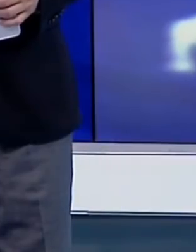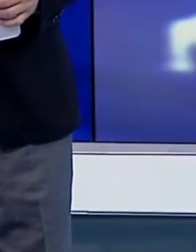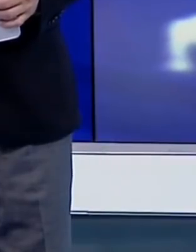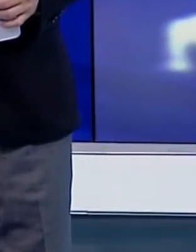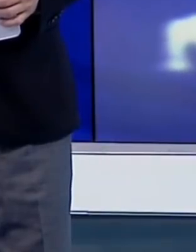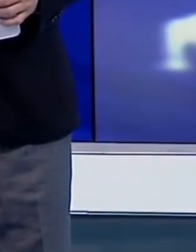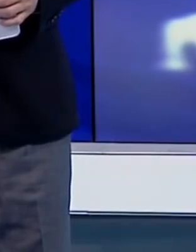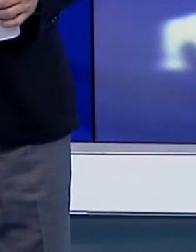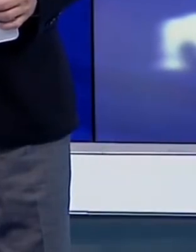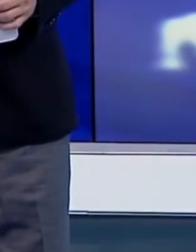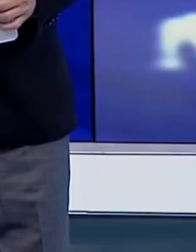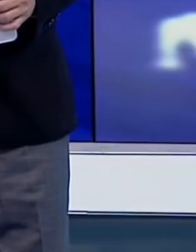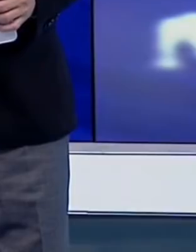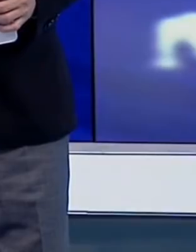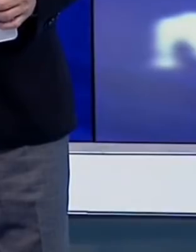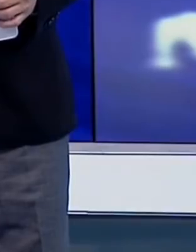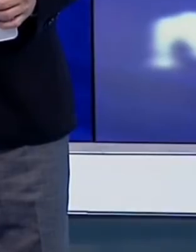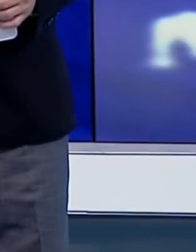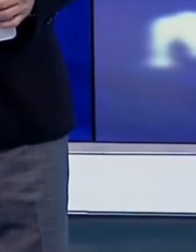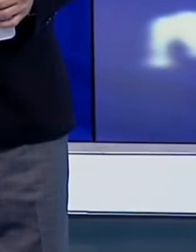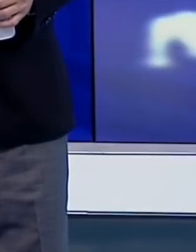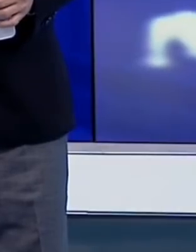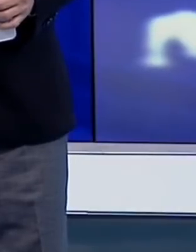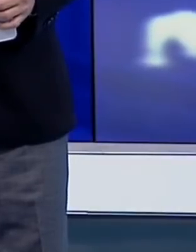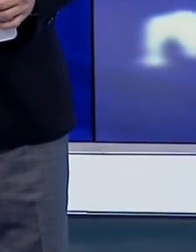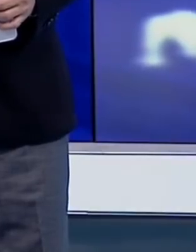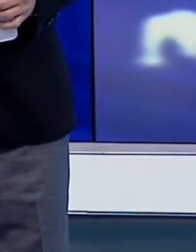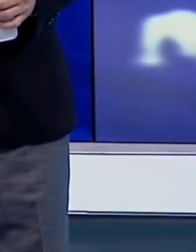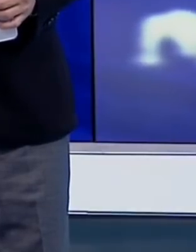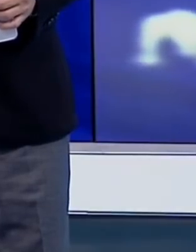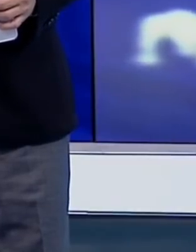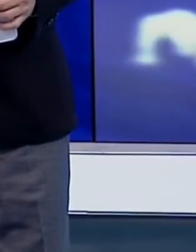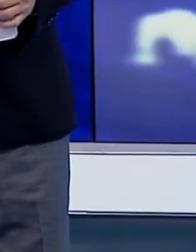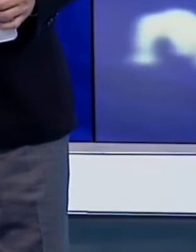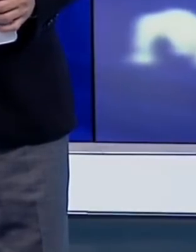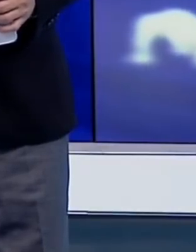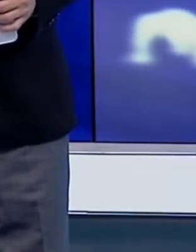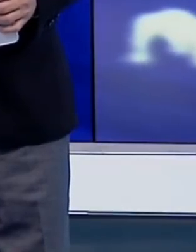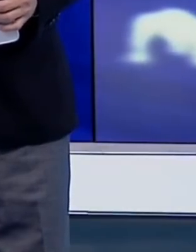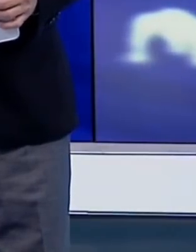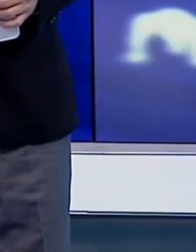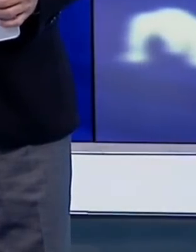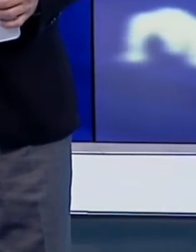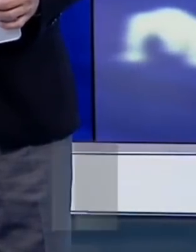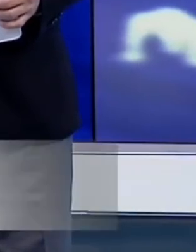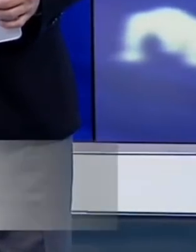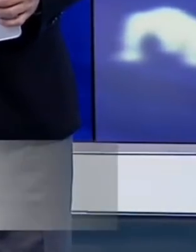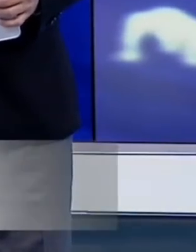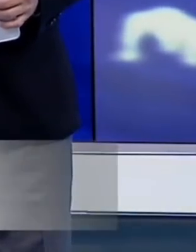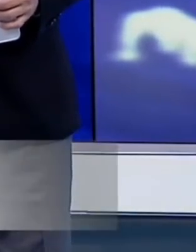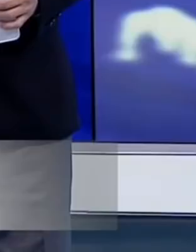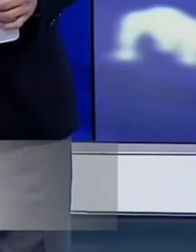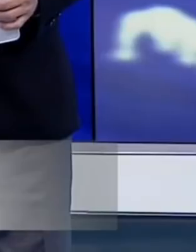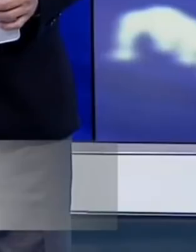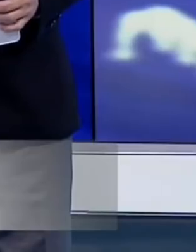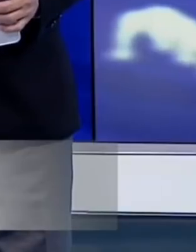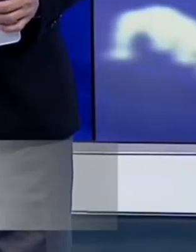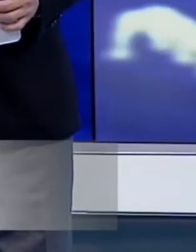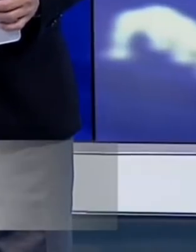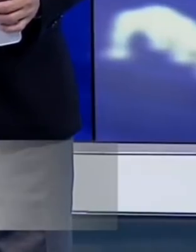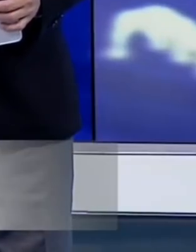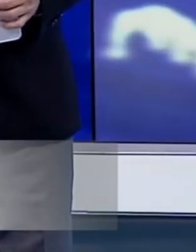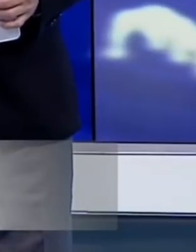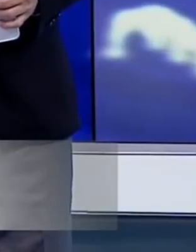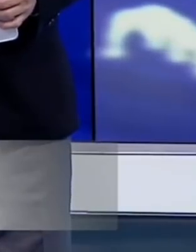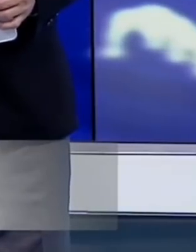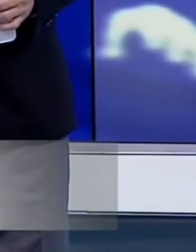Чөлөөт үхэн 2021 оны залуучуудын дэлхийн аварга шалгаруулах тэмцээн Оросын холбооны улсад болно. Энэ тэмцээнд эх орно төлөөлөн оролцохоор бэлтгэж байгаа